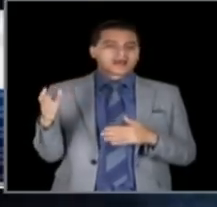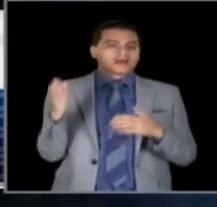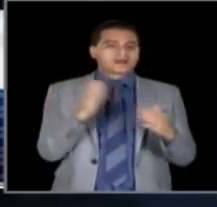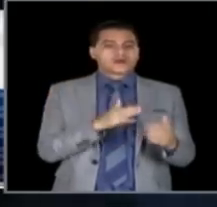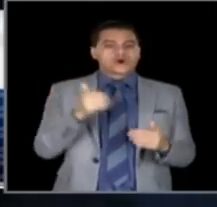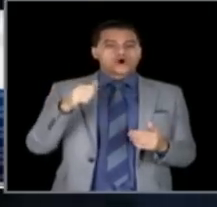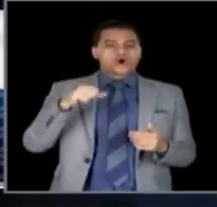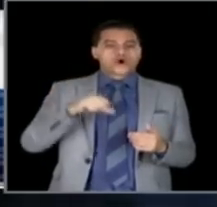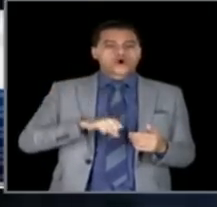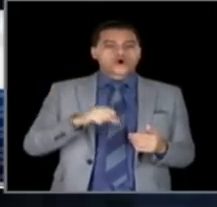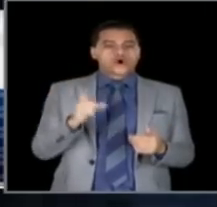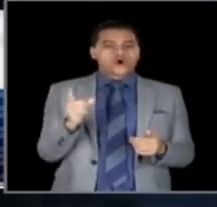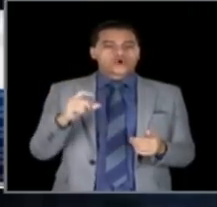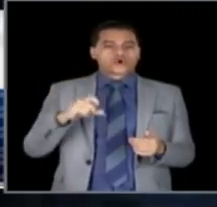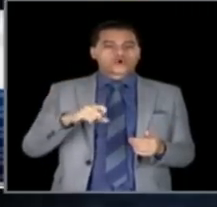أروندتي روي.